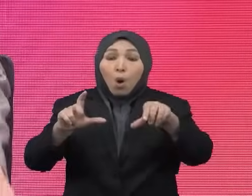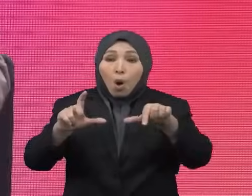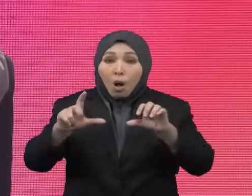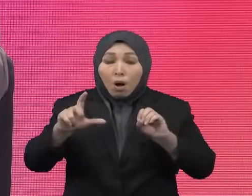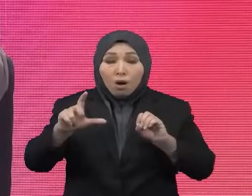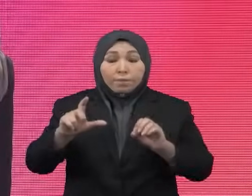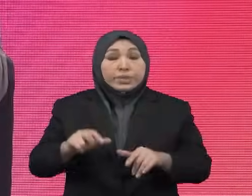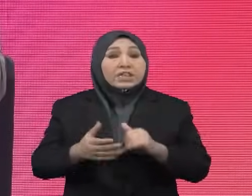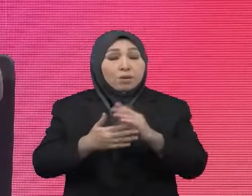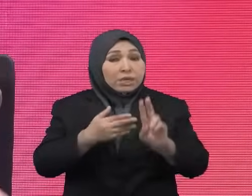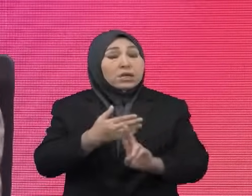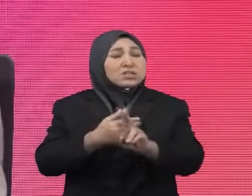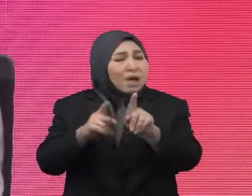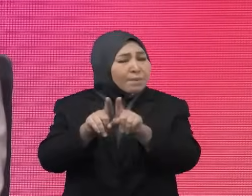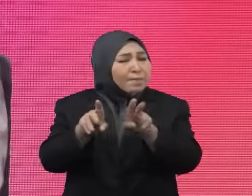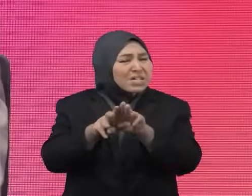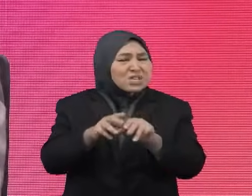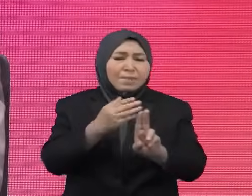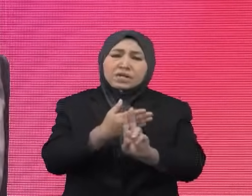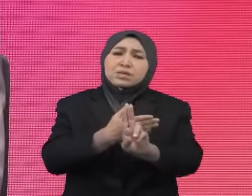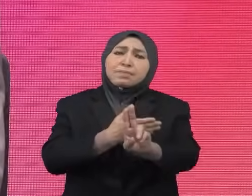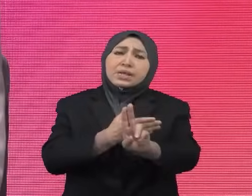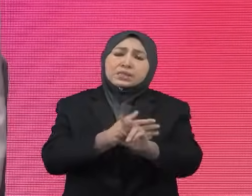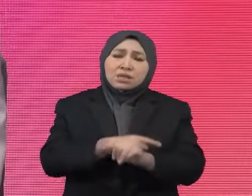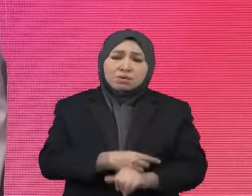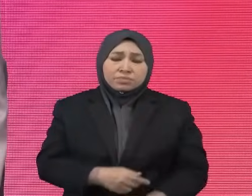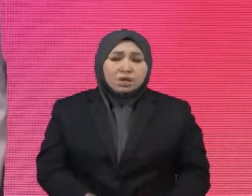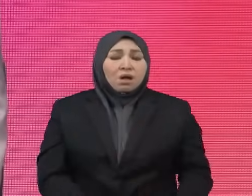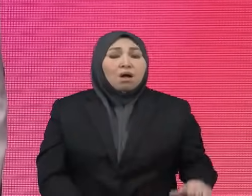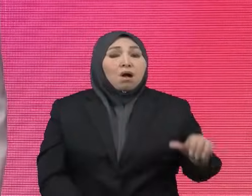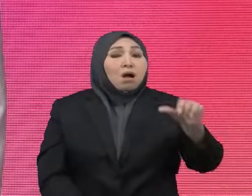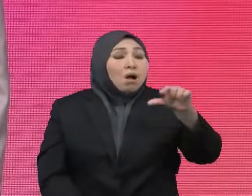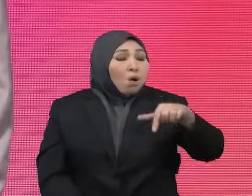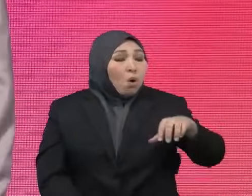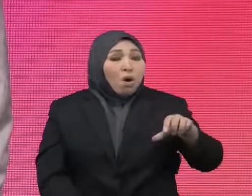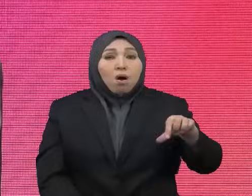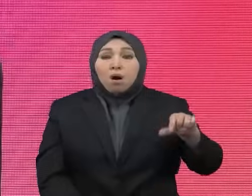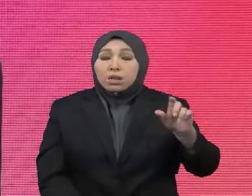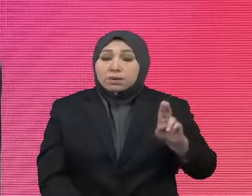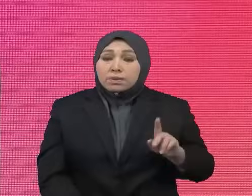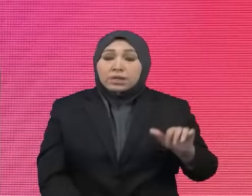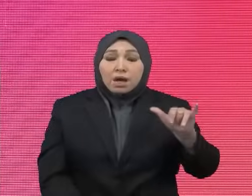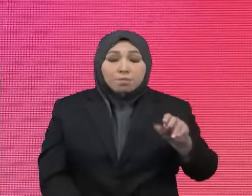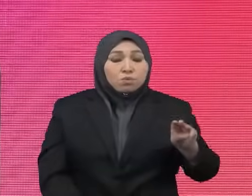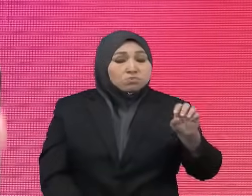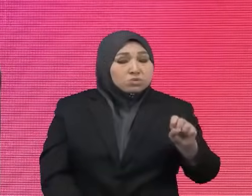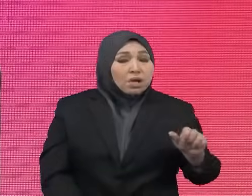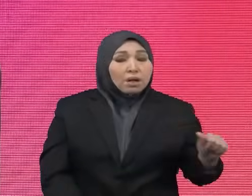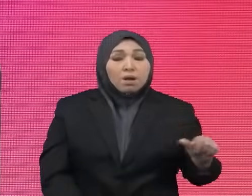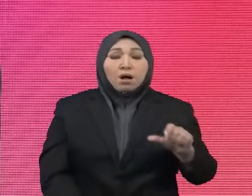Jadi macam baris depan. Seakan-akan macam baris depan. Jom. Qalu ya Musa.